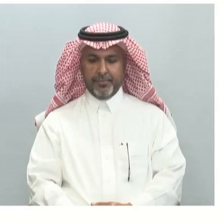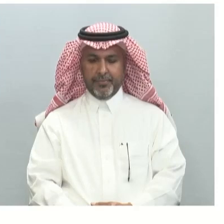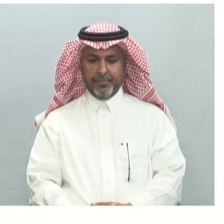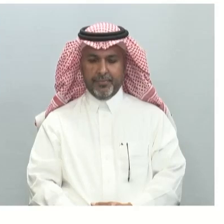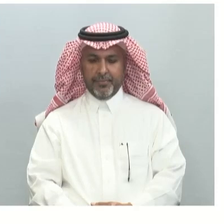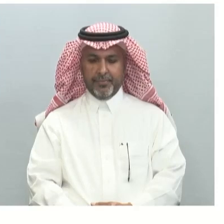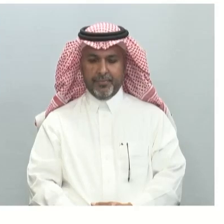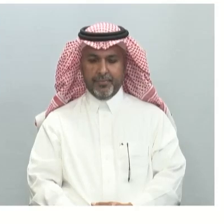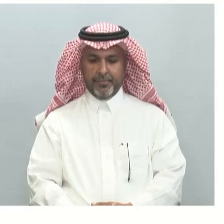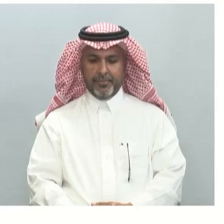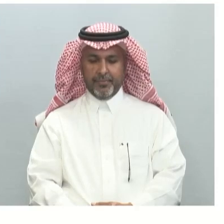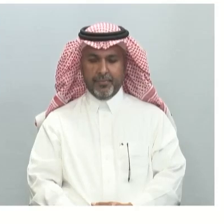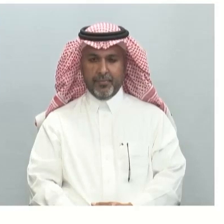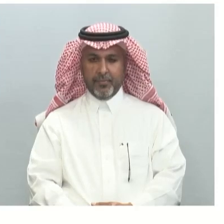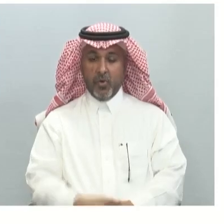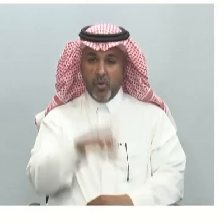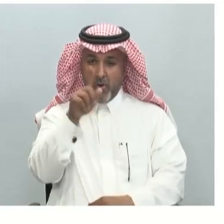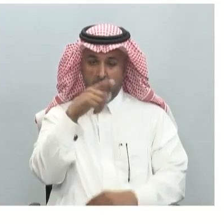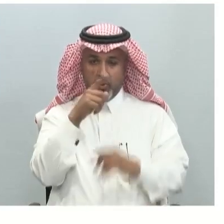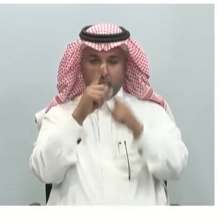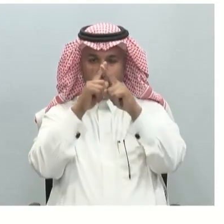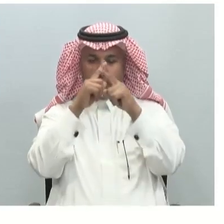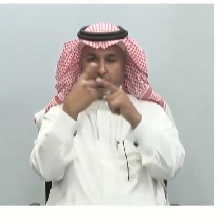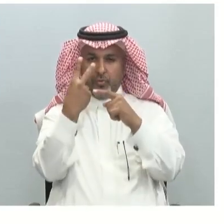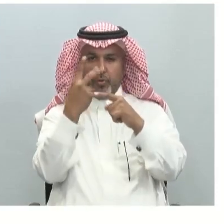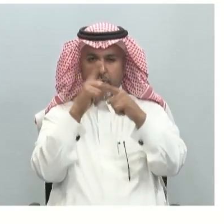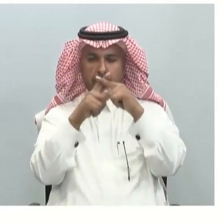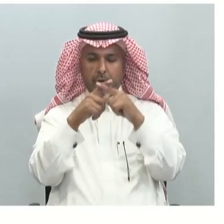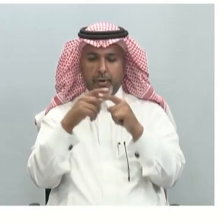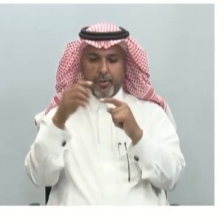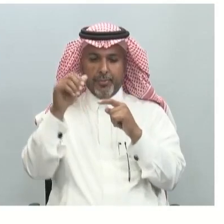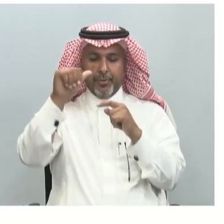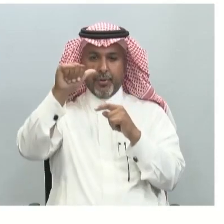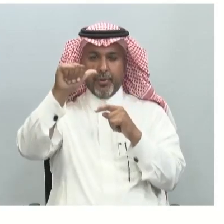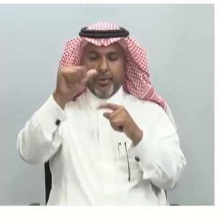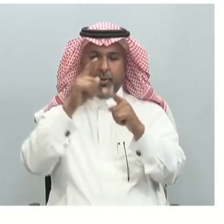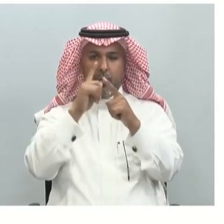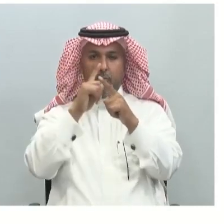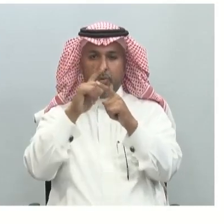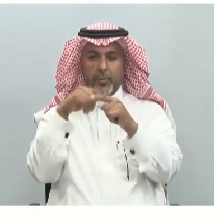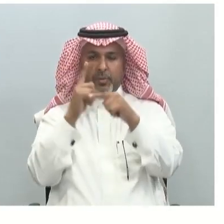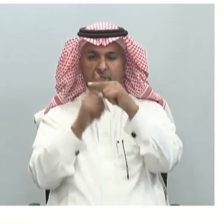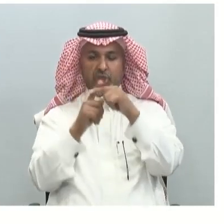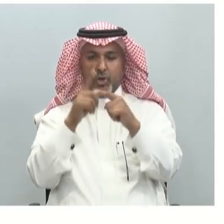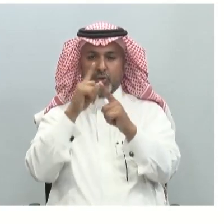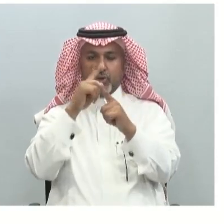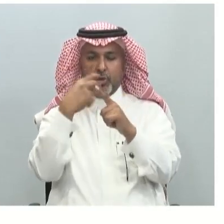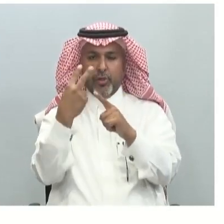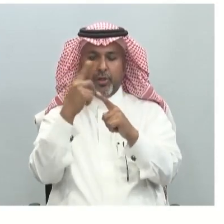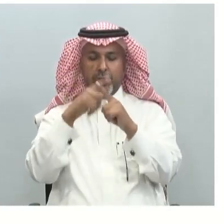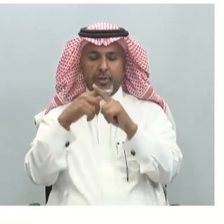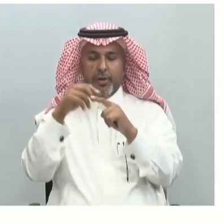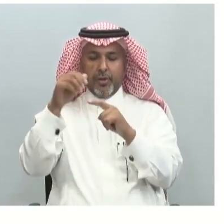يعني هنا خطا اضرب اثنين زائد اثنين في بي زائد اثنين في ام او مثلا ممكن بعضكم يقول اضرب اثنين في اي اثنين